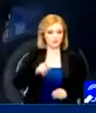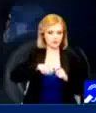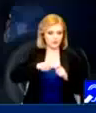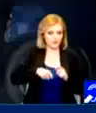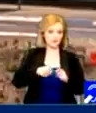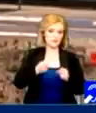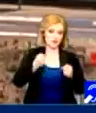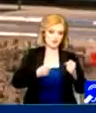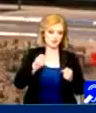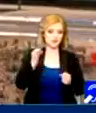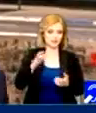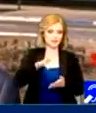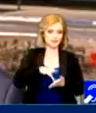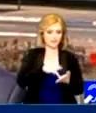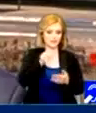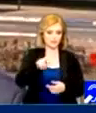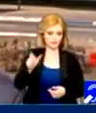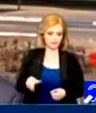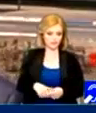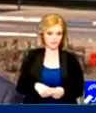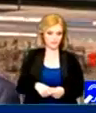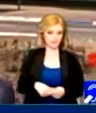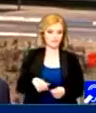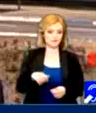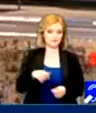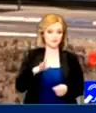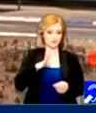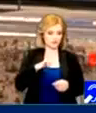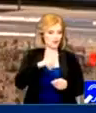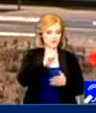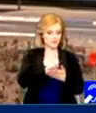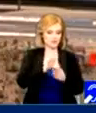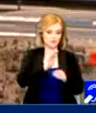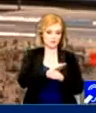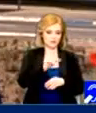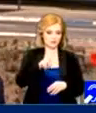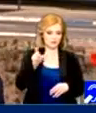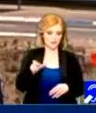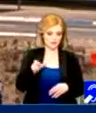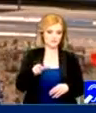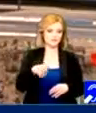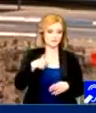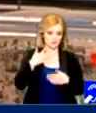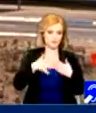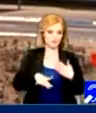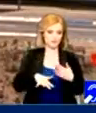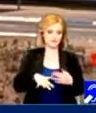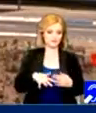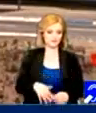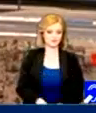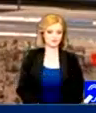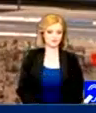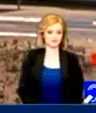și călătorilor. La fiecare vamă vom avea 2-3 oameni pe tură în plus și asta înseamnă mult pentru noi, pentru că aducem oameni din teritoriu pe perioada